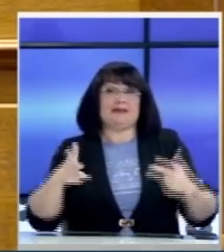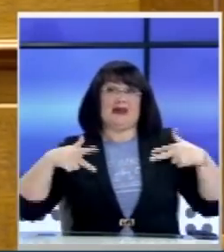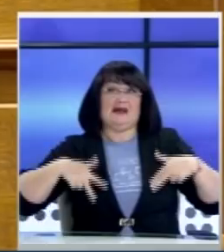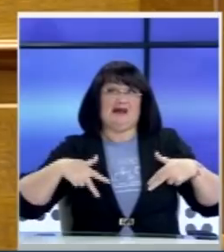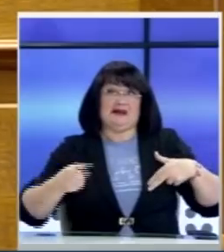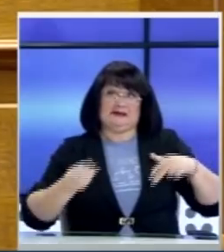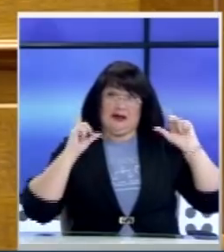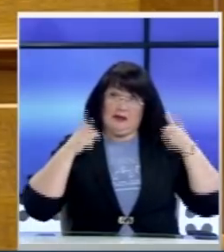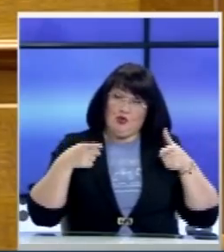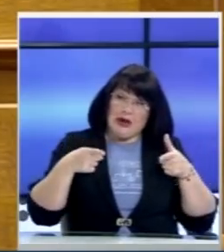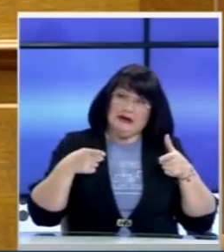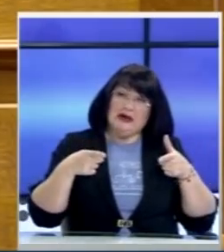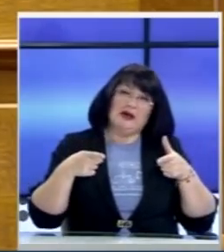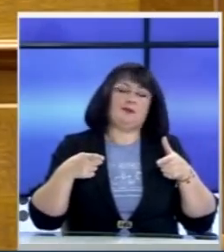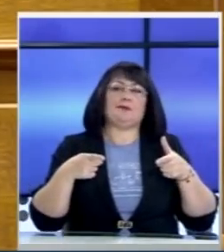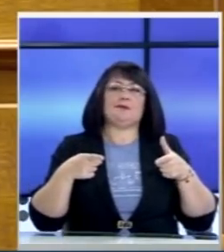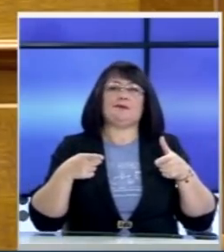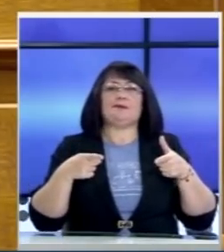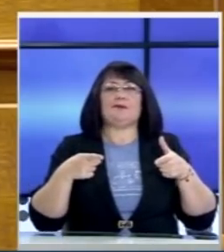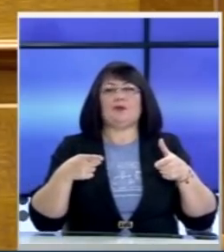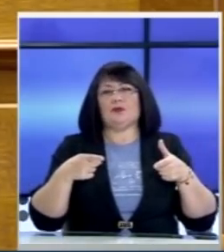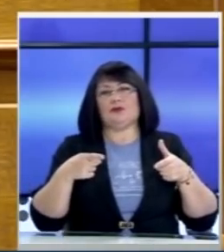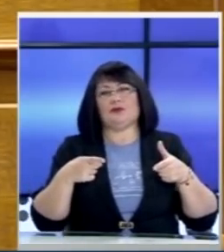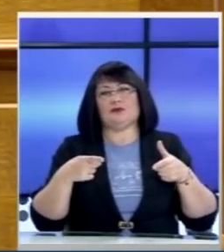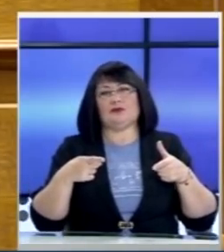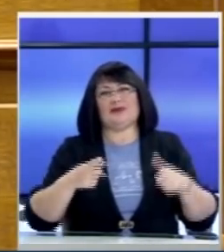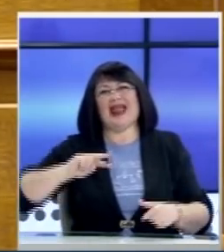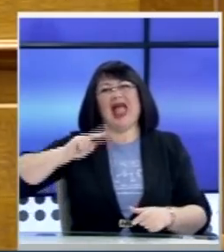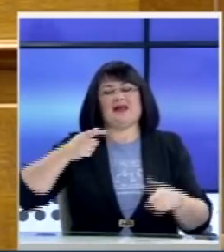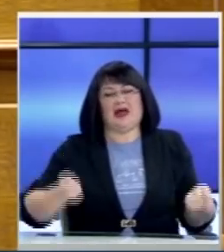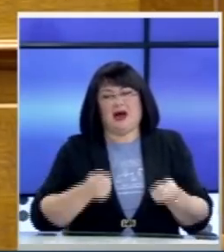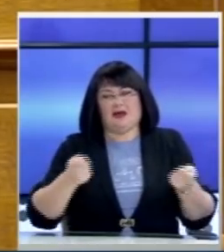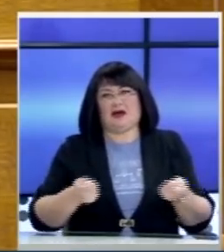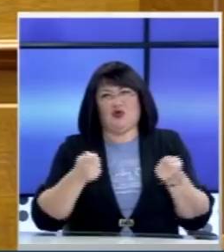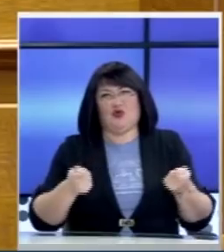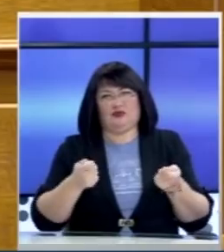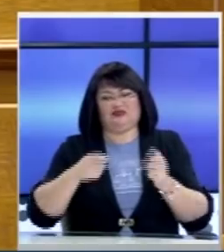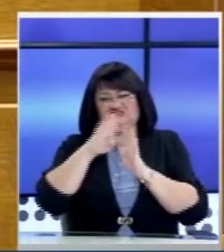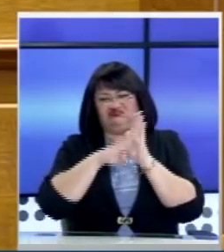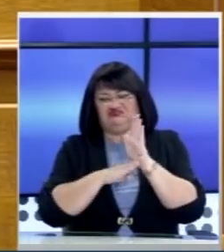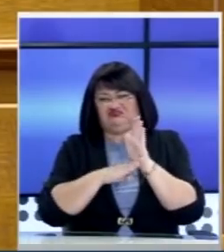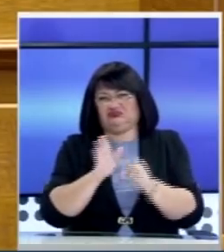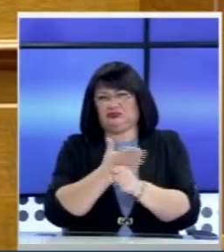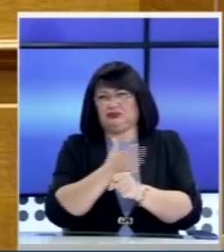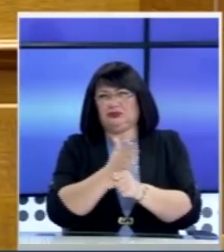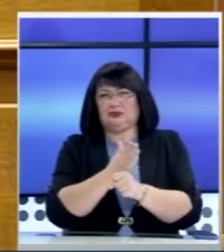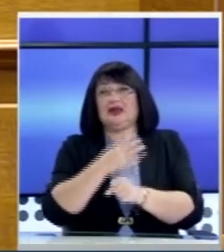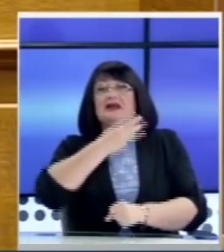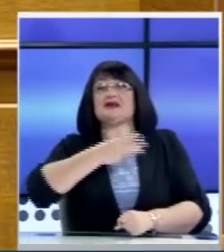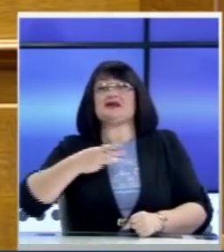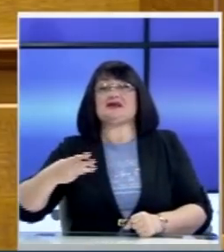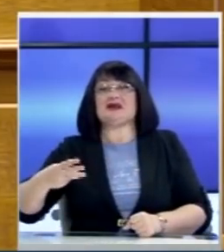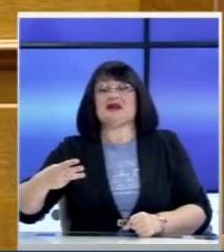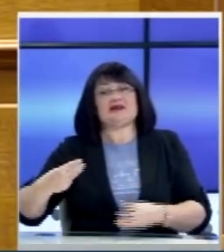κυβέρνηση της Νέας Δημοκρατίας που θωρακίζει το αντεργατικό οικοδόμημα και για τον ΣΥΡΙΖΑ που τις